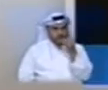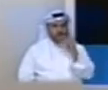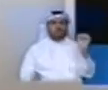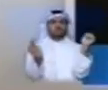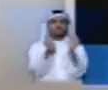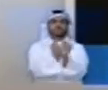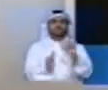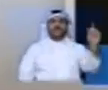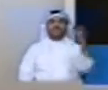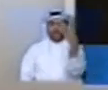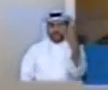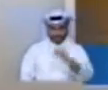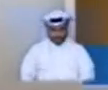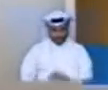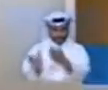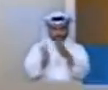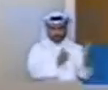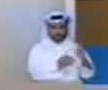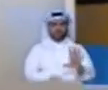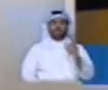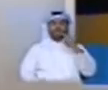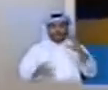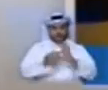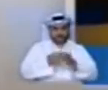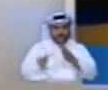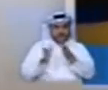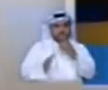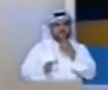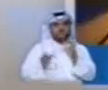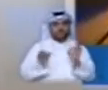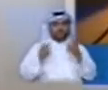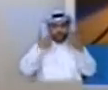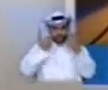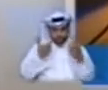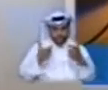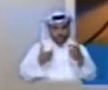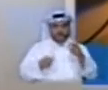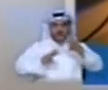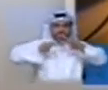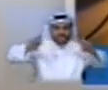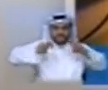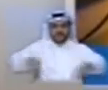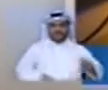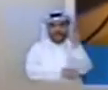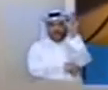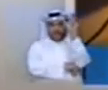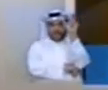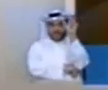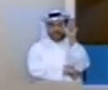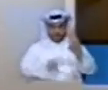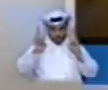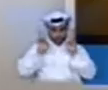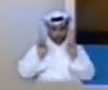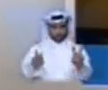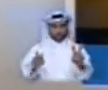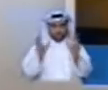تكون على مستوى أمني مروري وقائي. بالنسبة حق الأمني راح يكون في تأمين المساجد، لما نتكلم عن تأمين المساجد